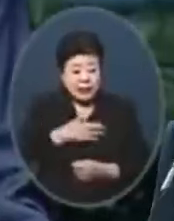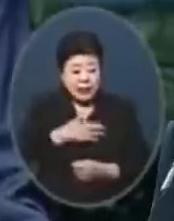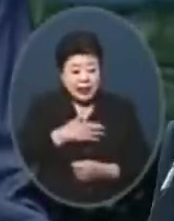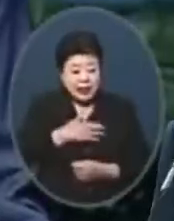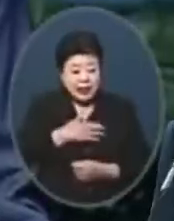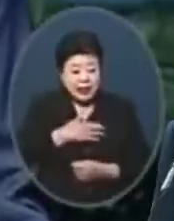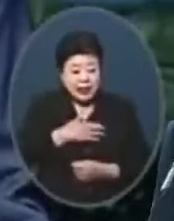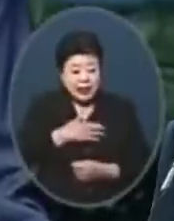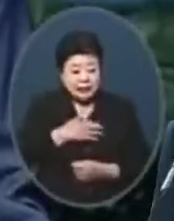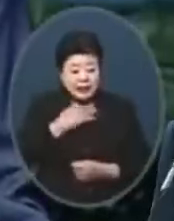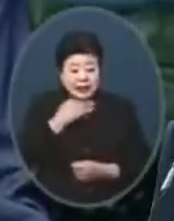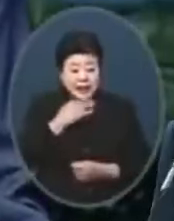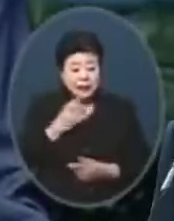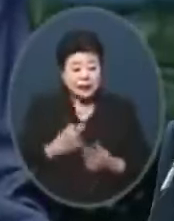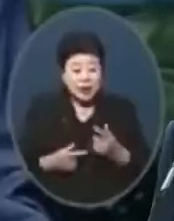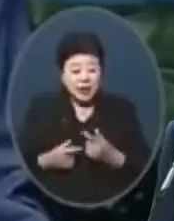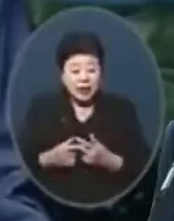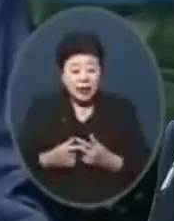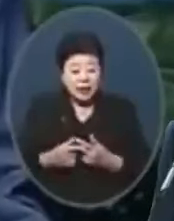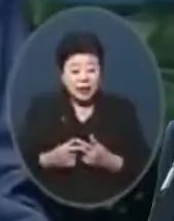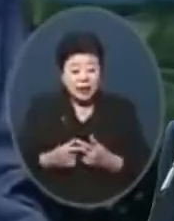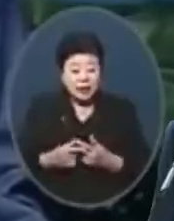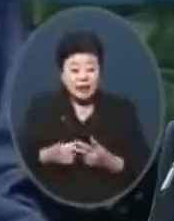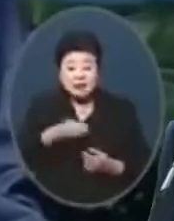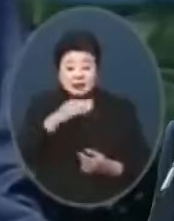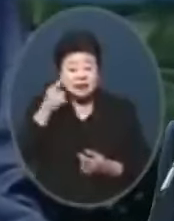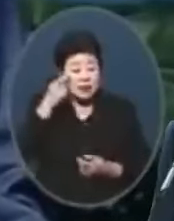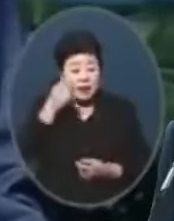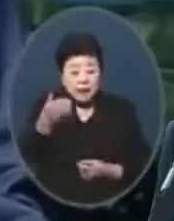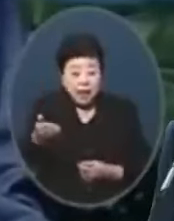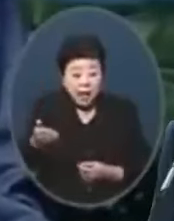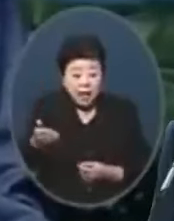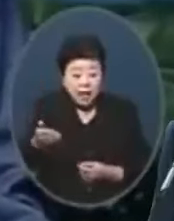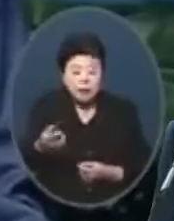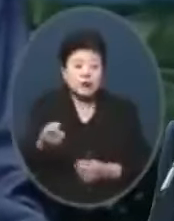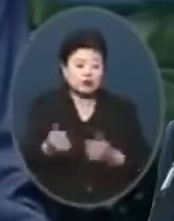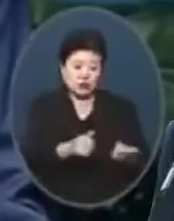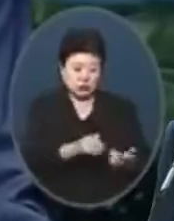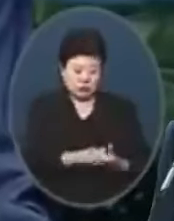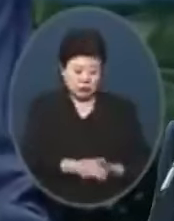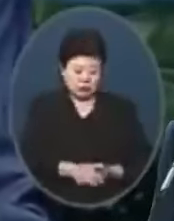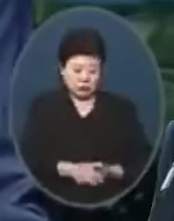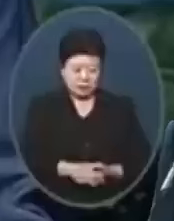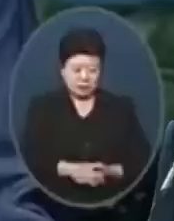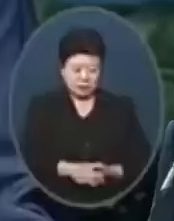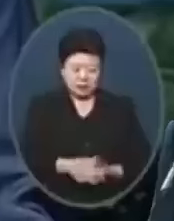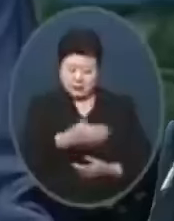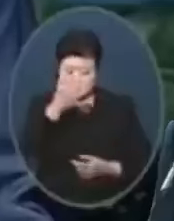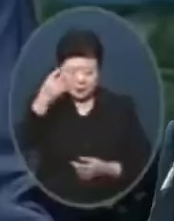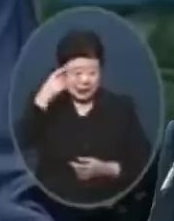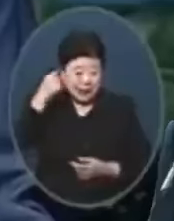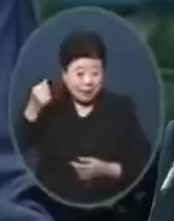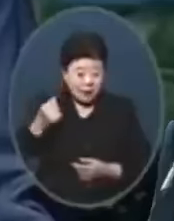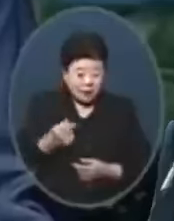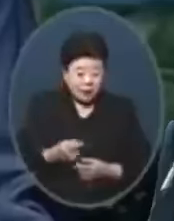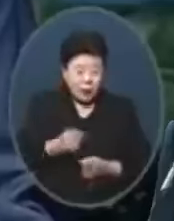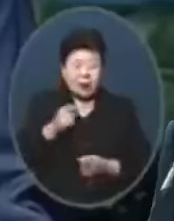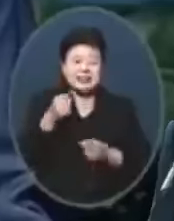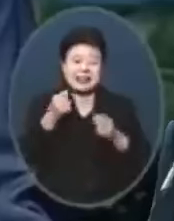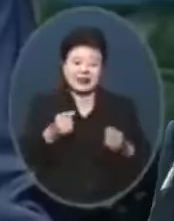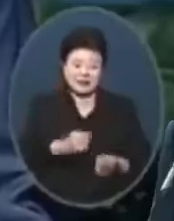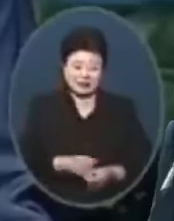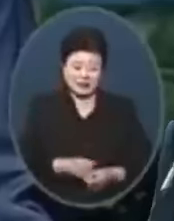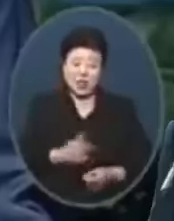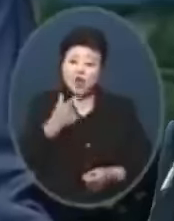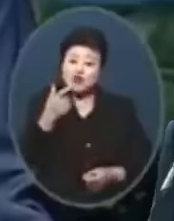여러분 나이보다 나이를 많이 먹었다고 생각합니까? 내 생각에 한 60대